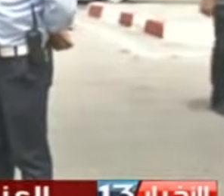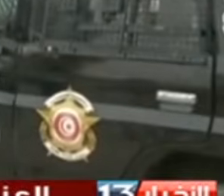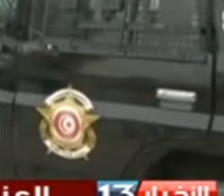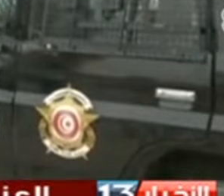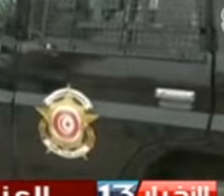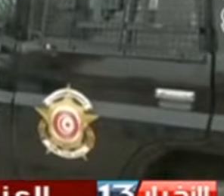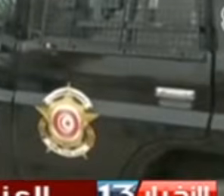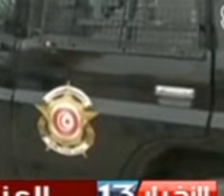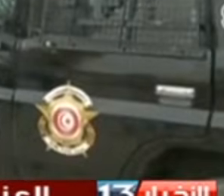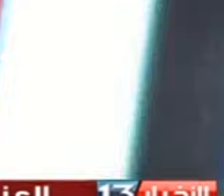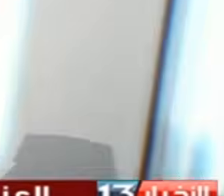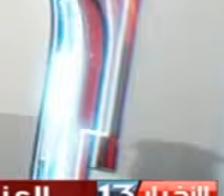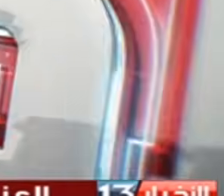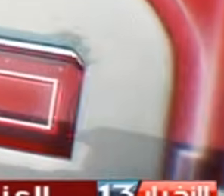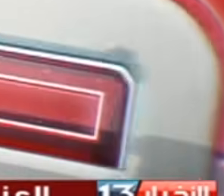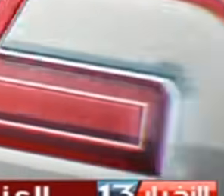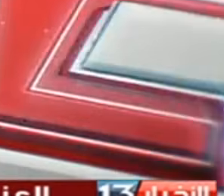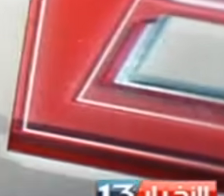التوقي الجديدة.